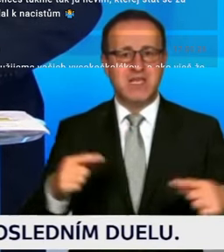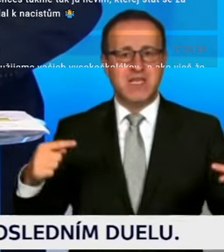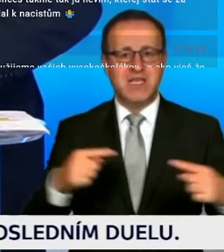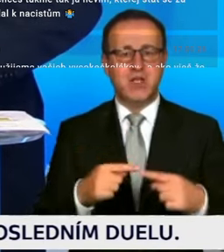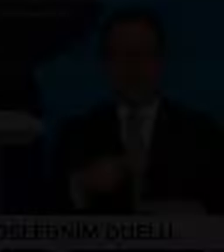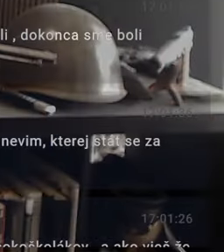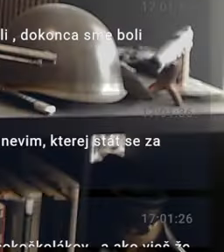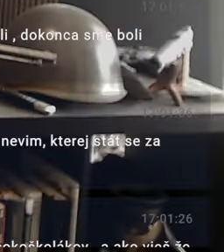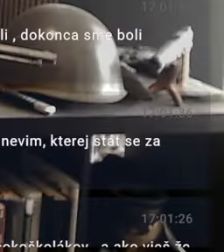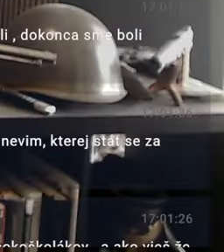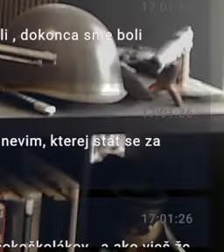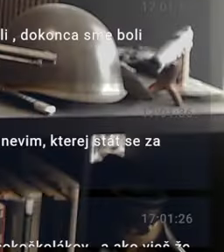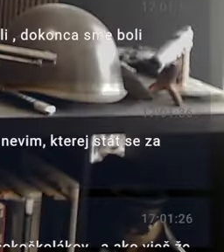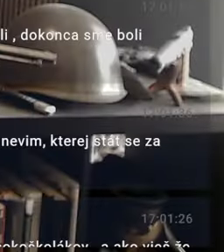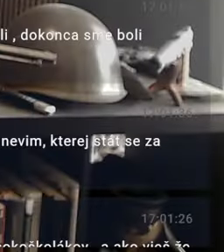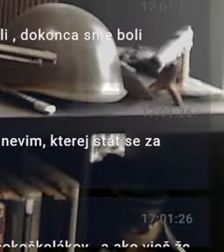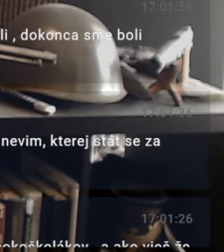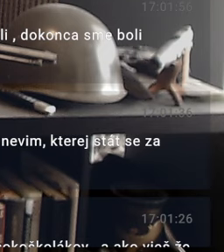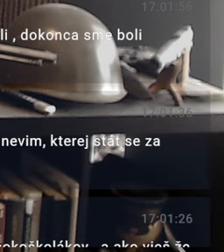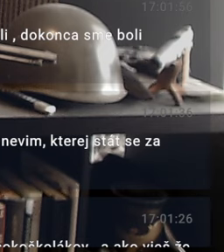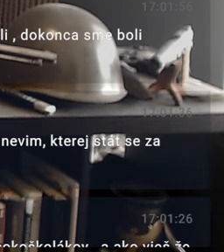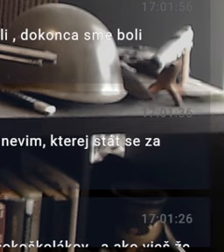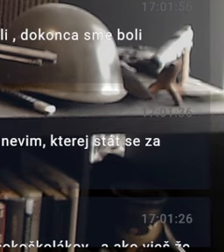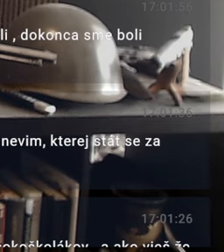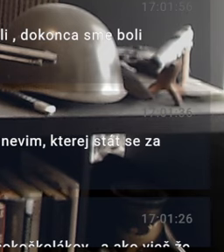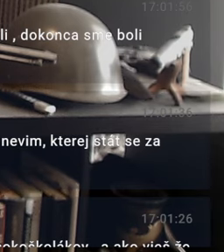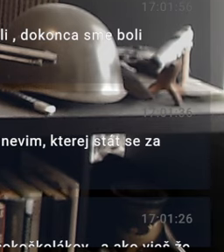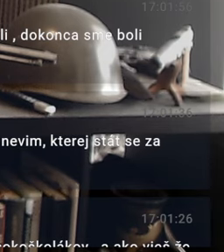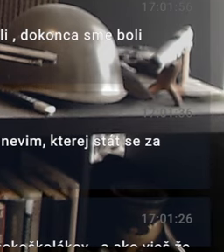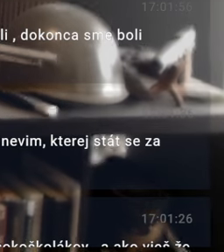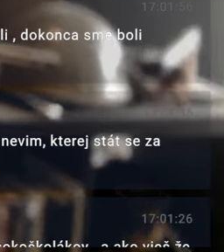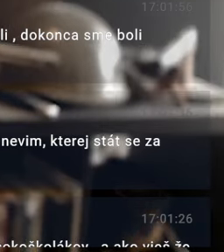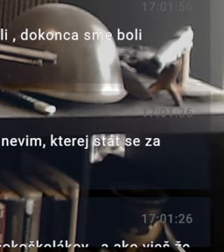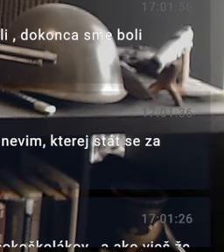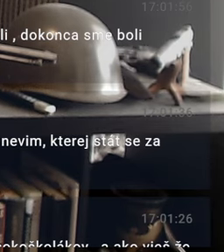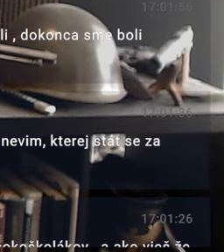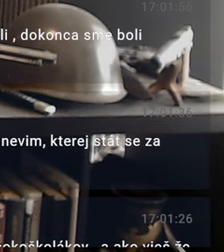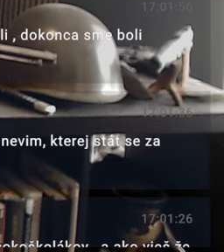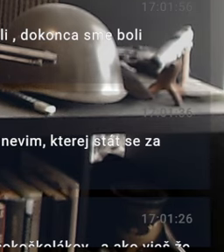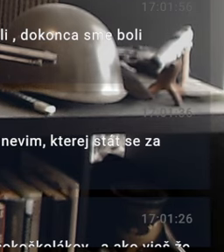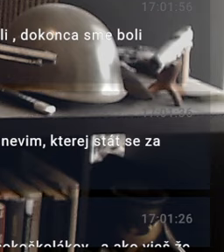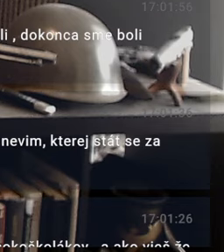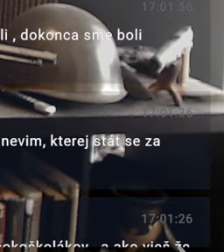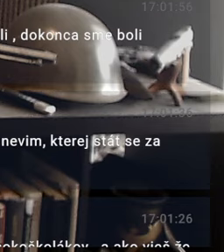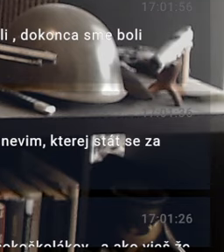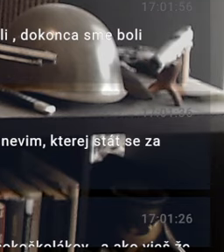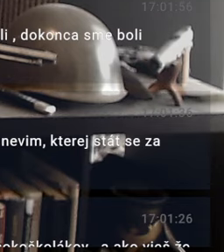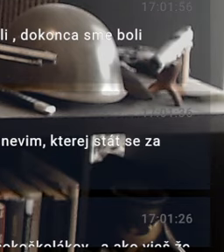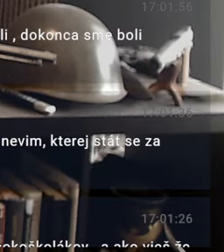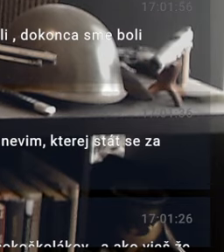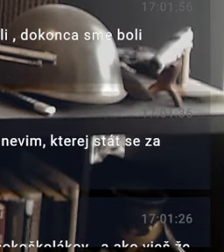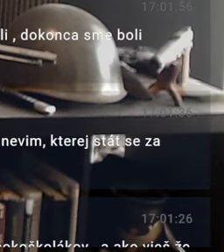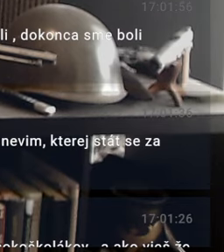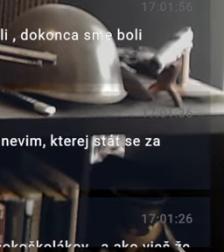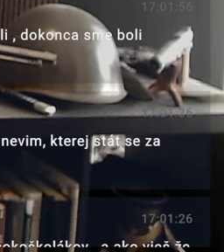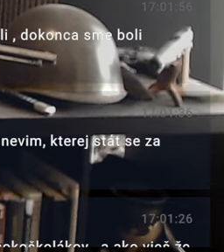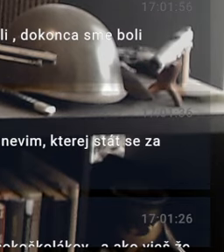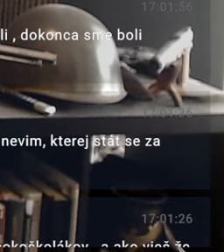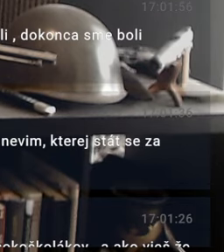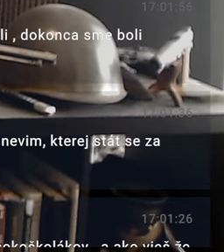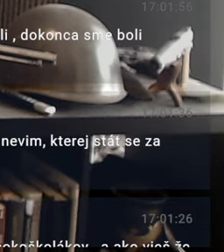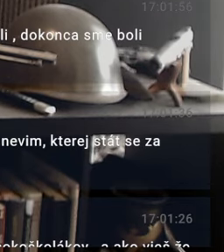na prezidenta Slovenskej republiky všetko je už v rukách voličov Áno to sme robili Dámy a pánové tohle bol